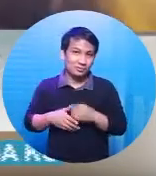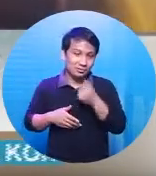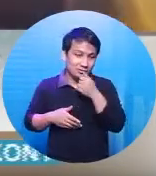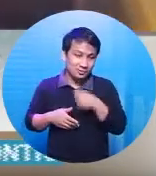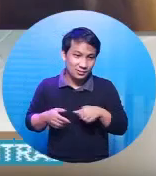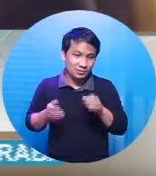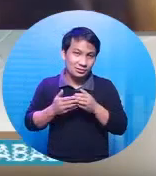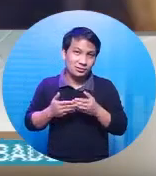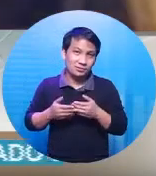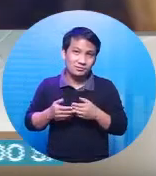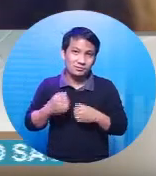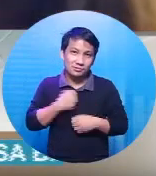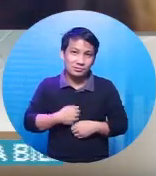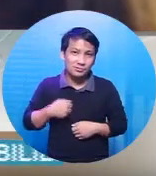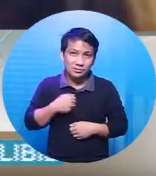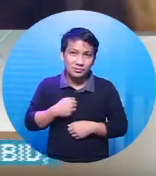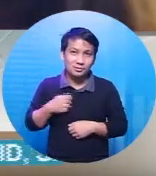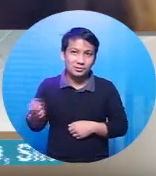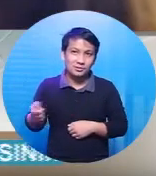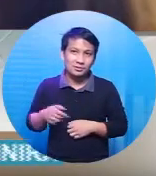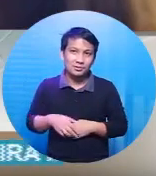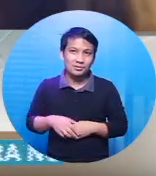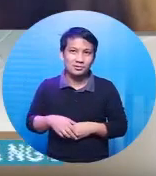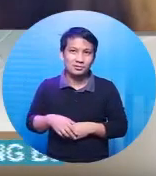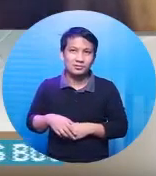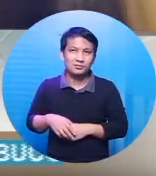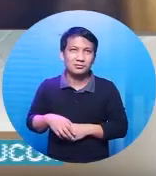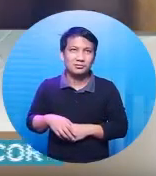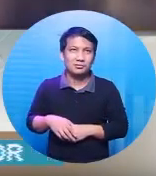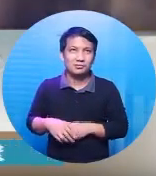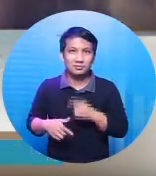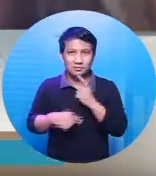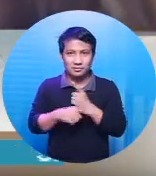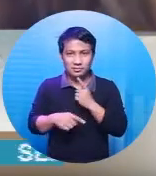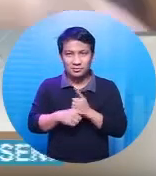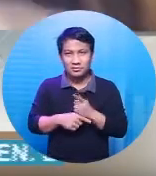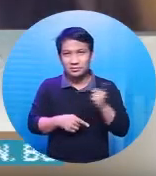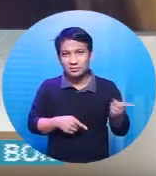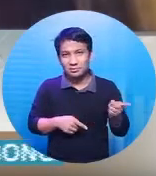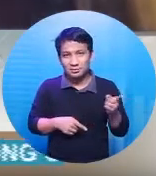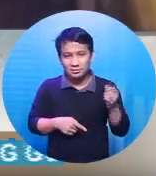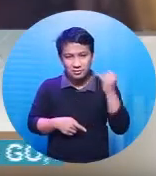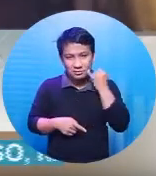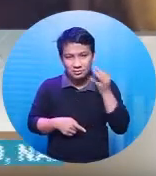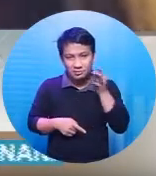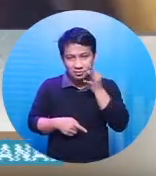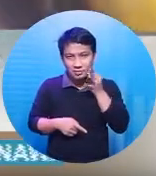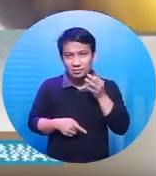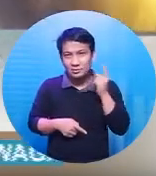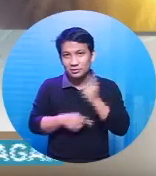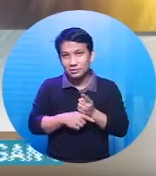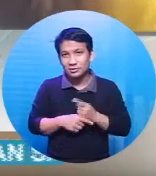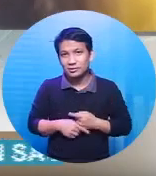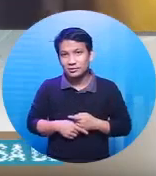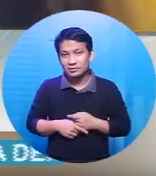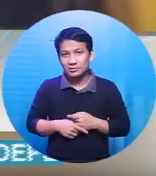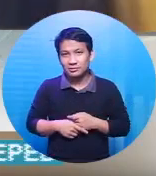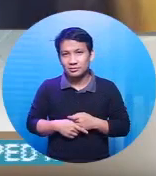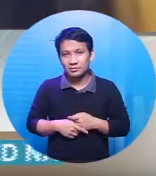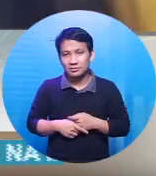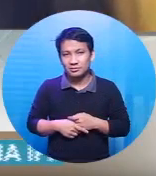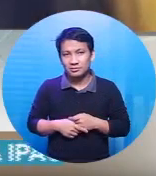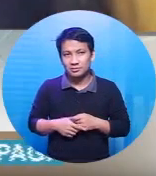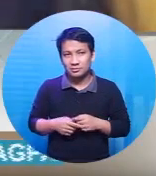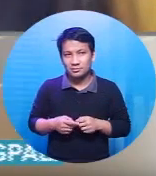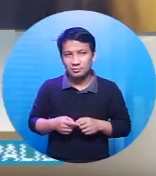sinasadya, nakalimutan mo, may nakasingit. Tama ba yung tanong ko, Ma'am Jennifer? Tama yung tanong ko? Actually, sir, yung